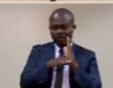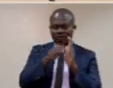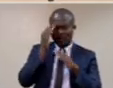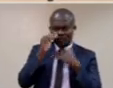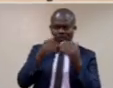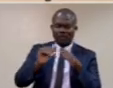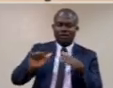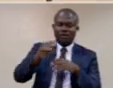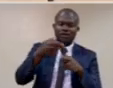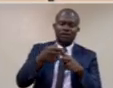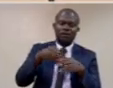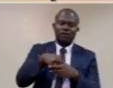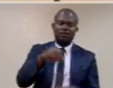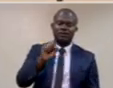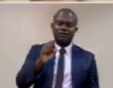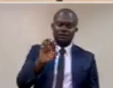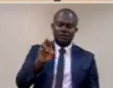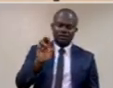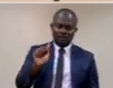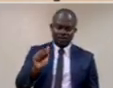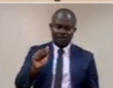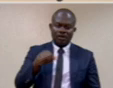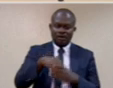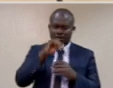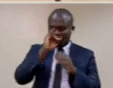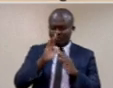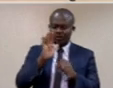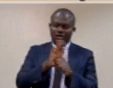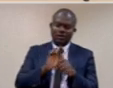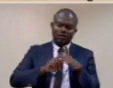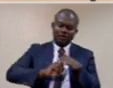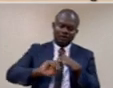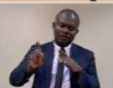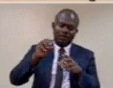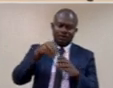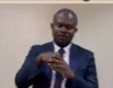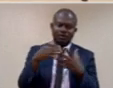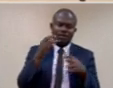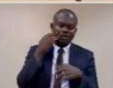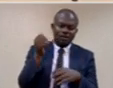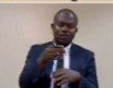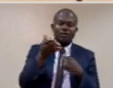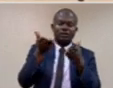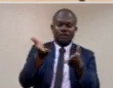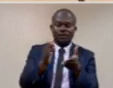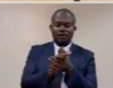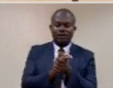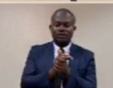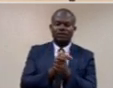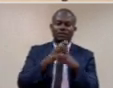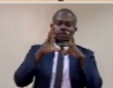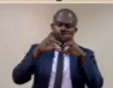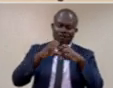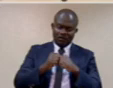iri hano hitwa muri Sera yari irimo Abatutsi benshi bari bahunze yari maze ukwezi haba